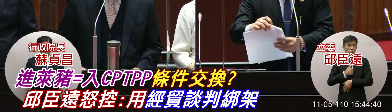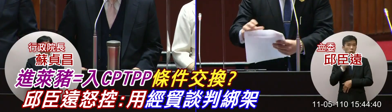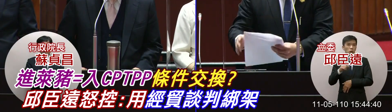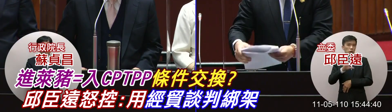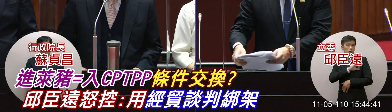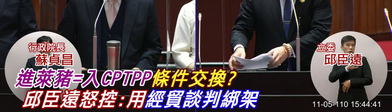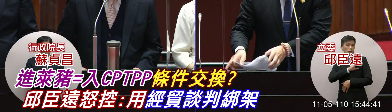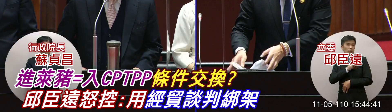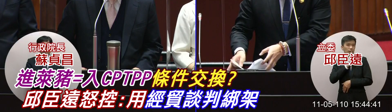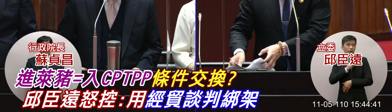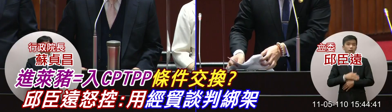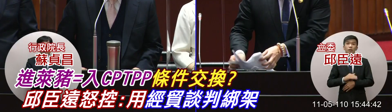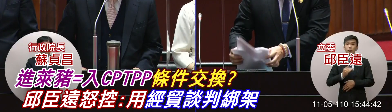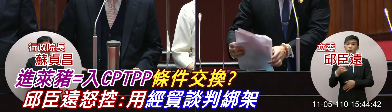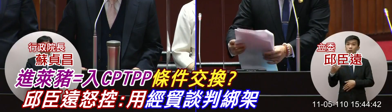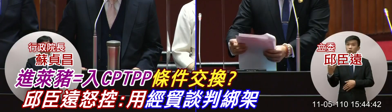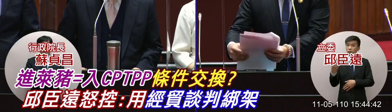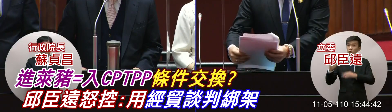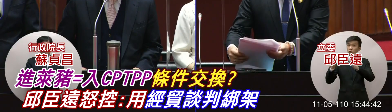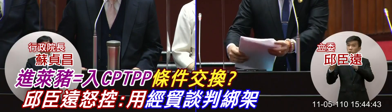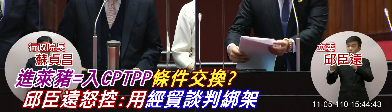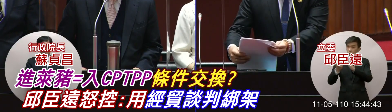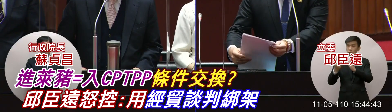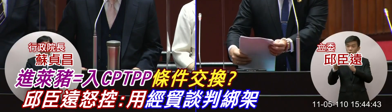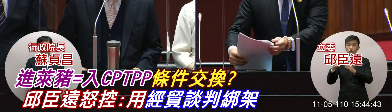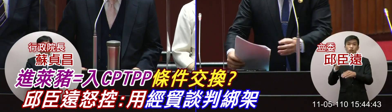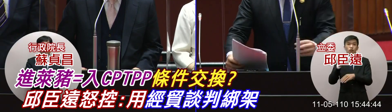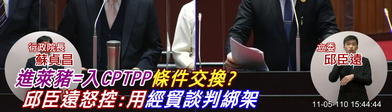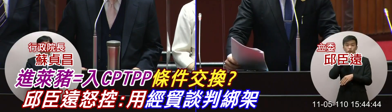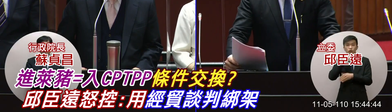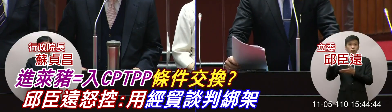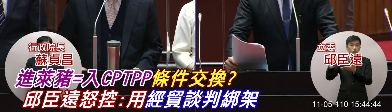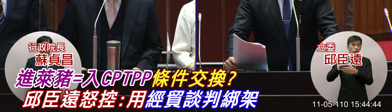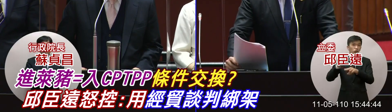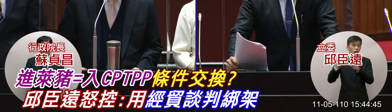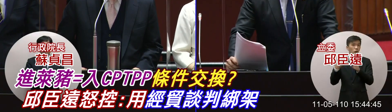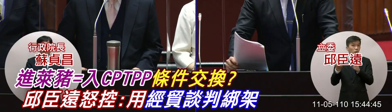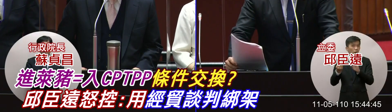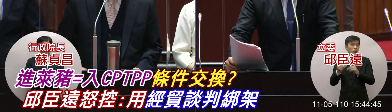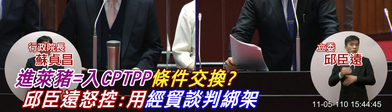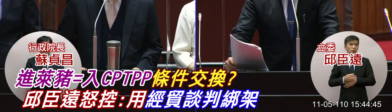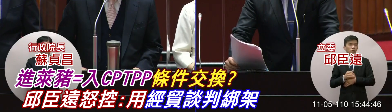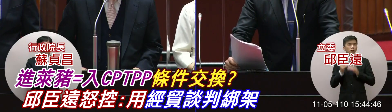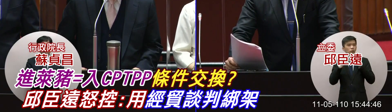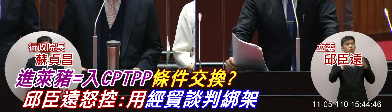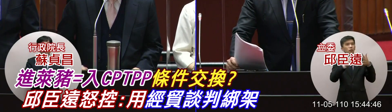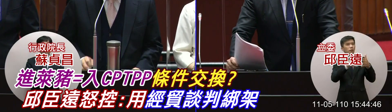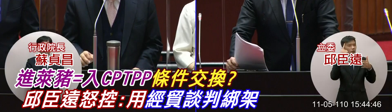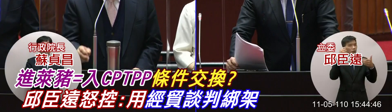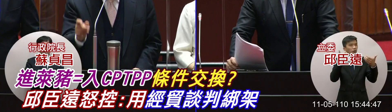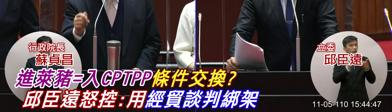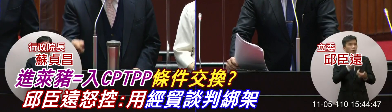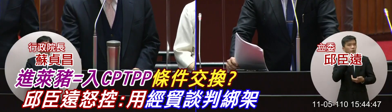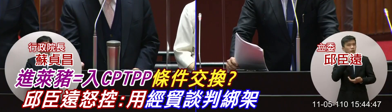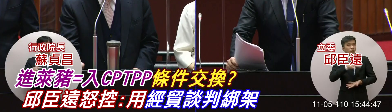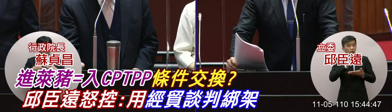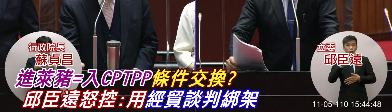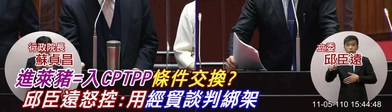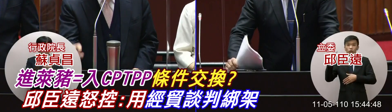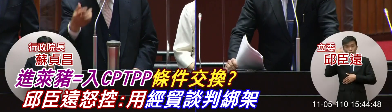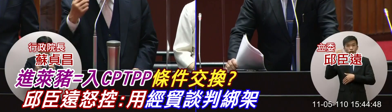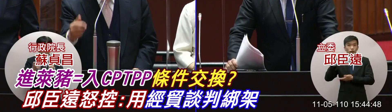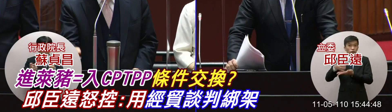这4个国家为什么他们没有，我们没有进口？但我们不担心他反对，反而担心美国的反对。 那美国的影